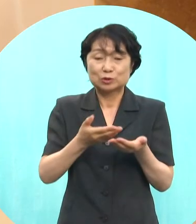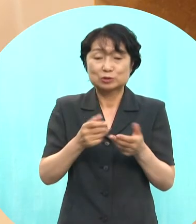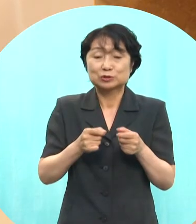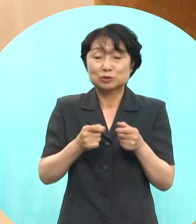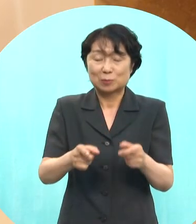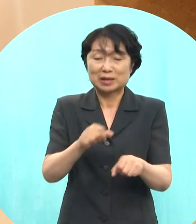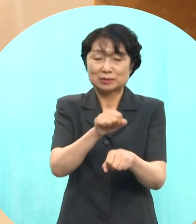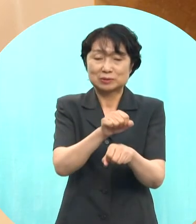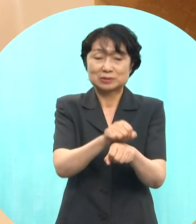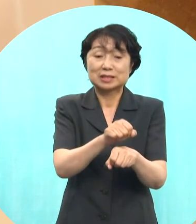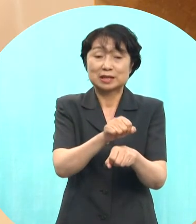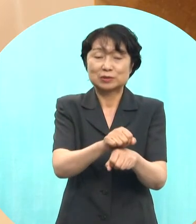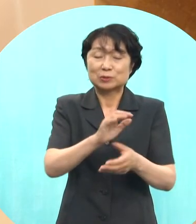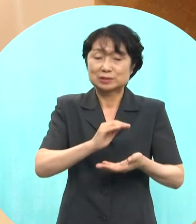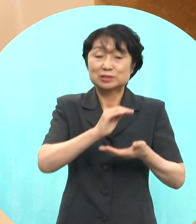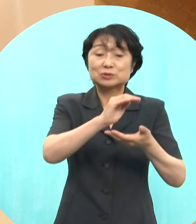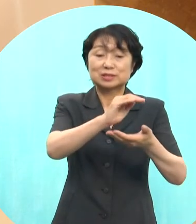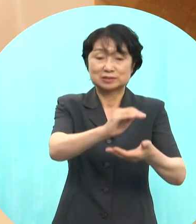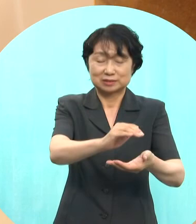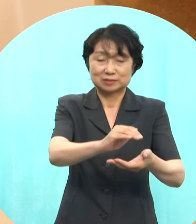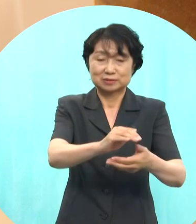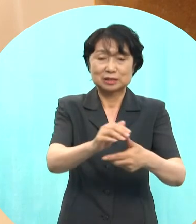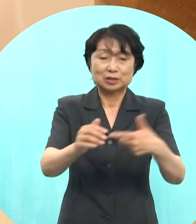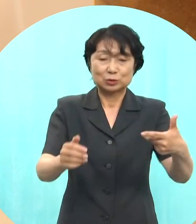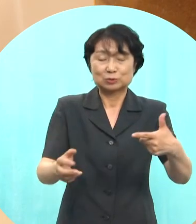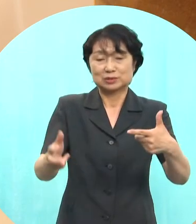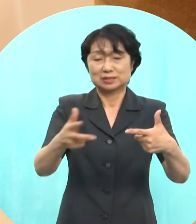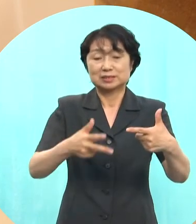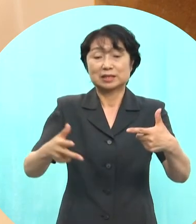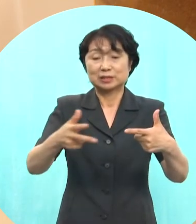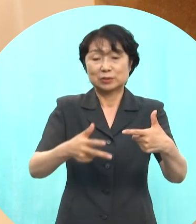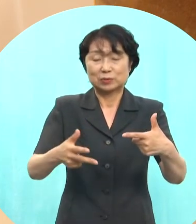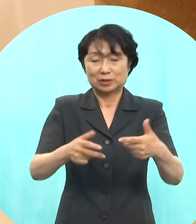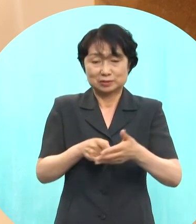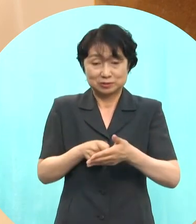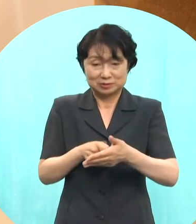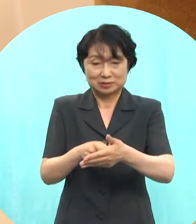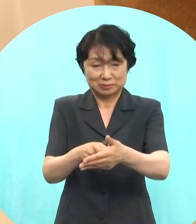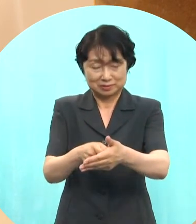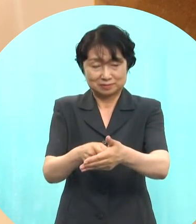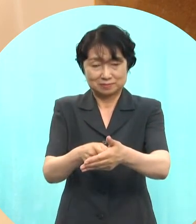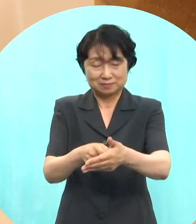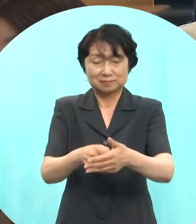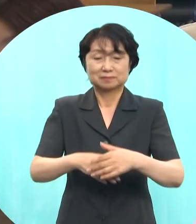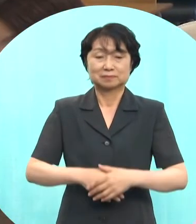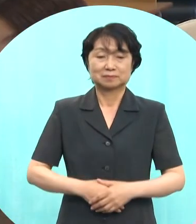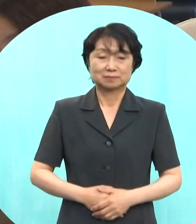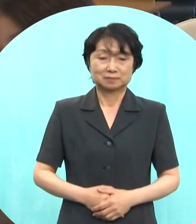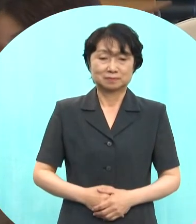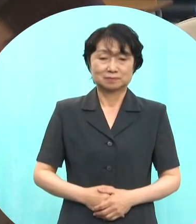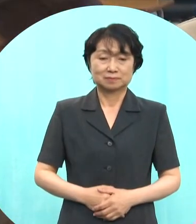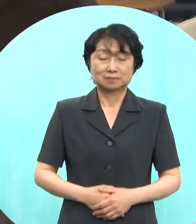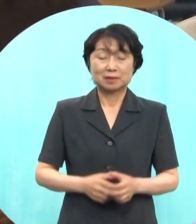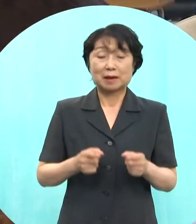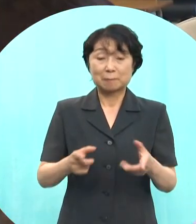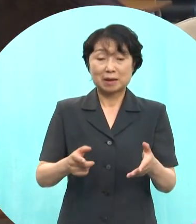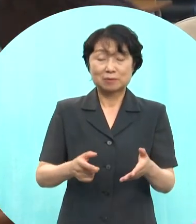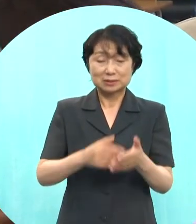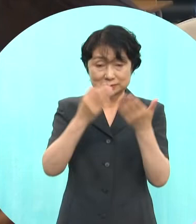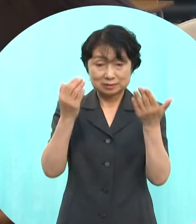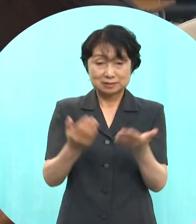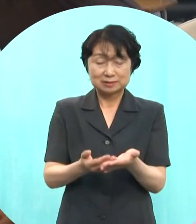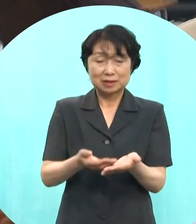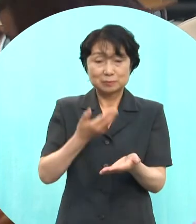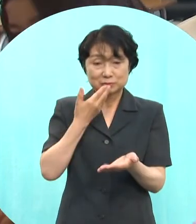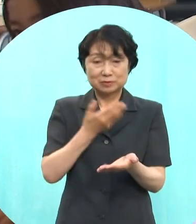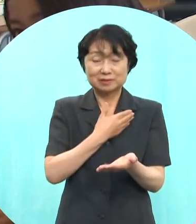パンの原料として出荷するなど6次産業化に取り組んでいます。 いつもパンは残さず